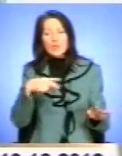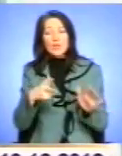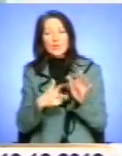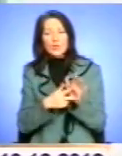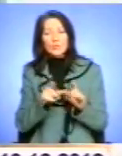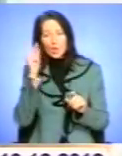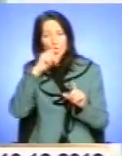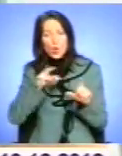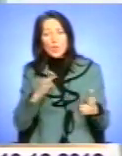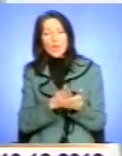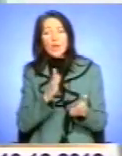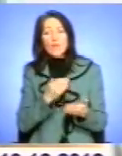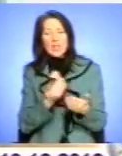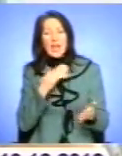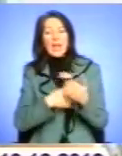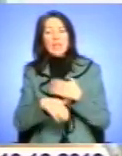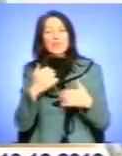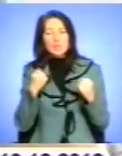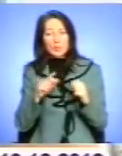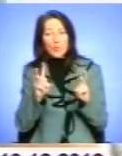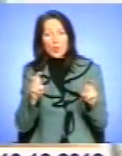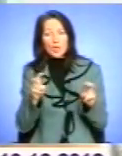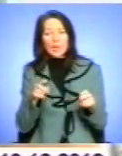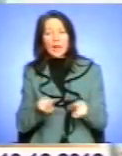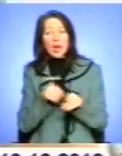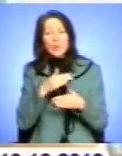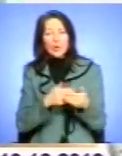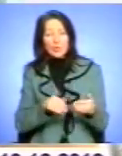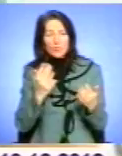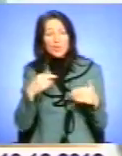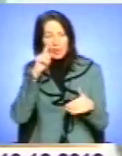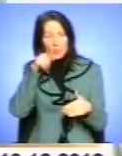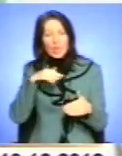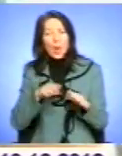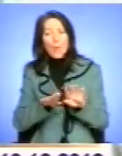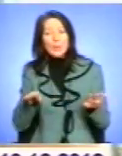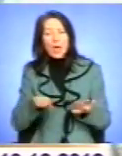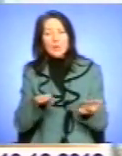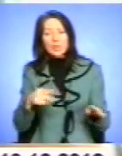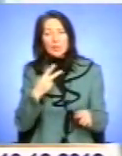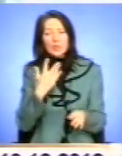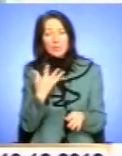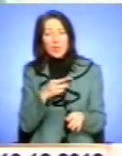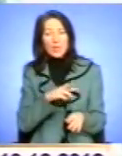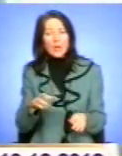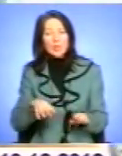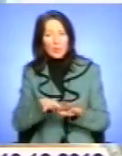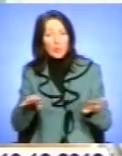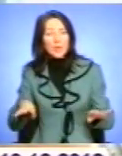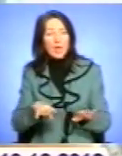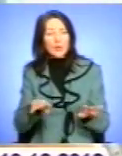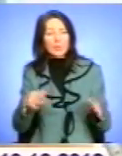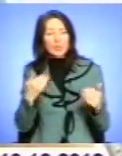спорту така програма. Він нас вміє плавати і на 25 метрів пропливає.